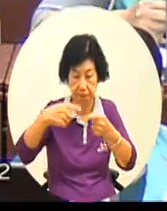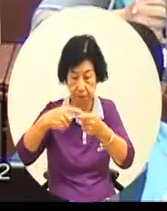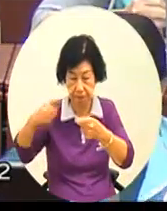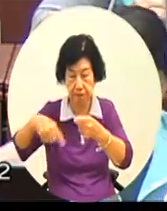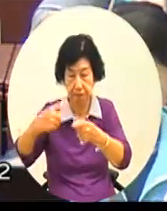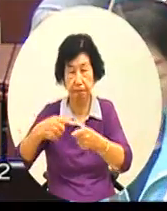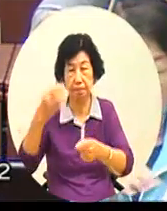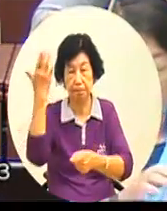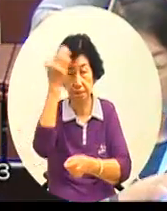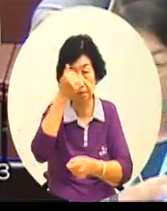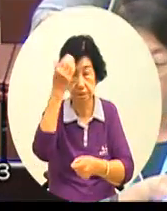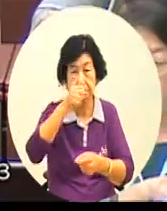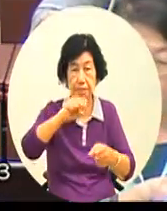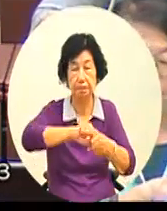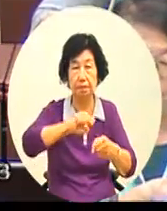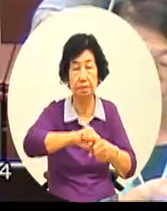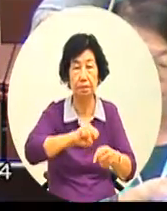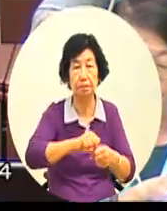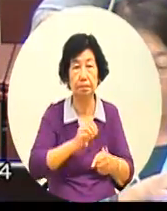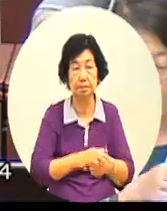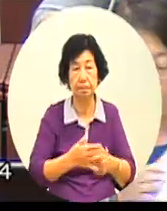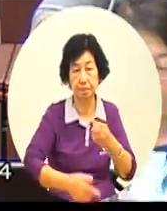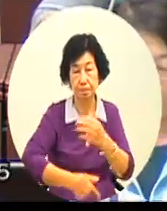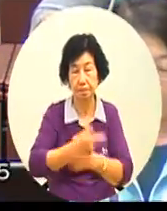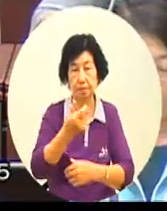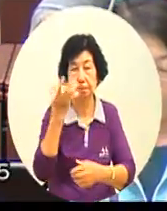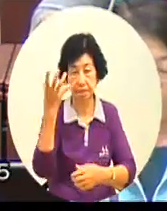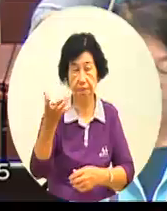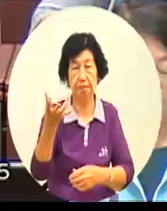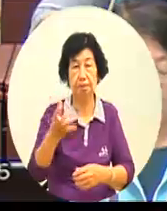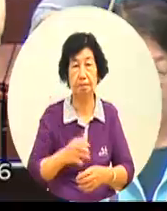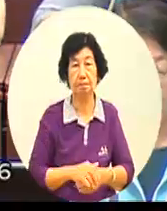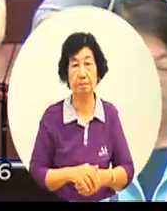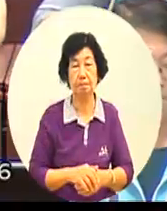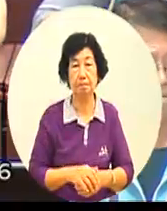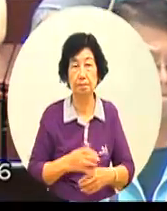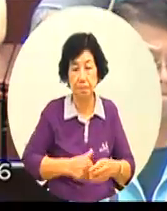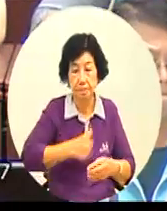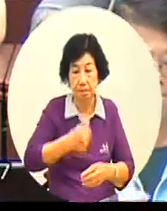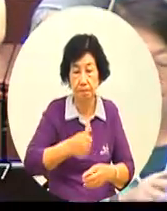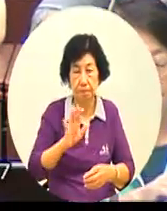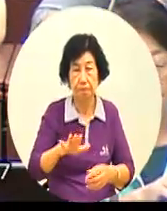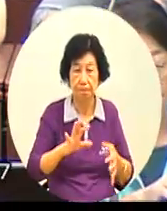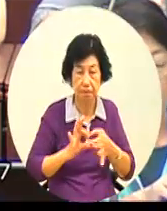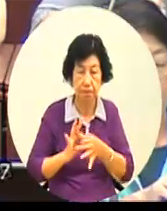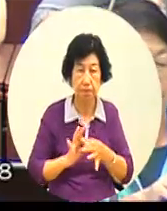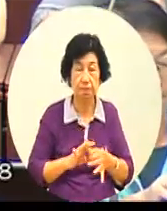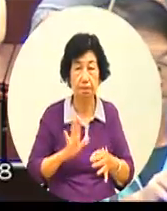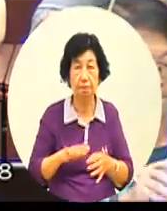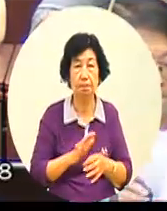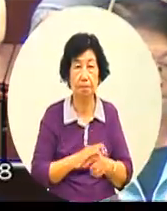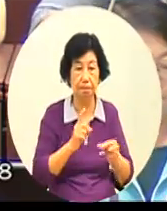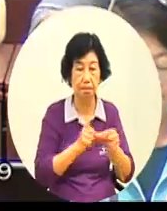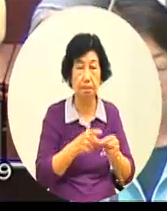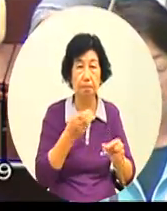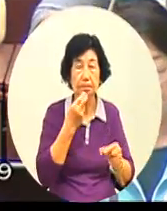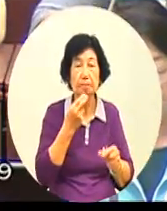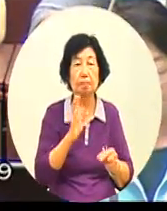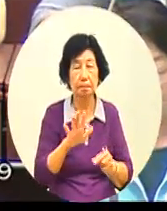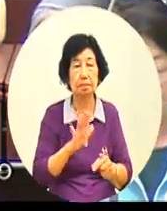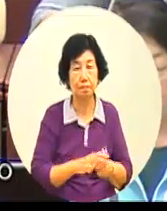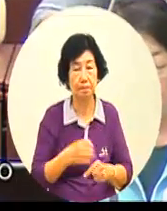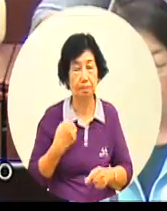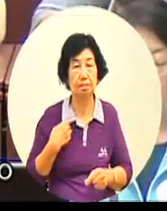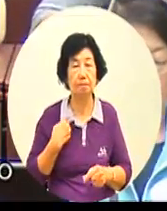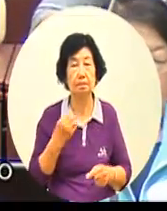数增加的速度也是非常的快，所以这个部分我们持续都有在关注。那中央也有听到这样子的声音，所以他们现